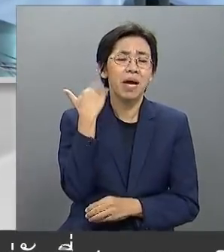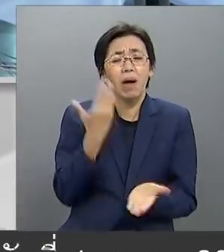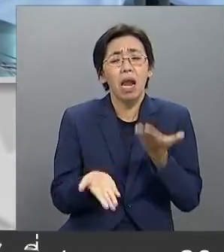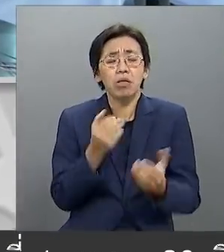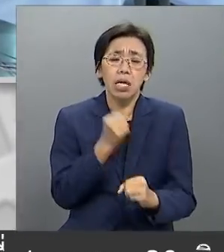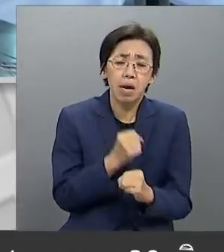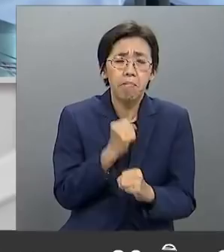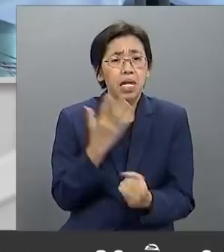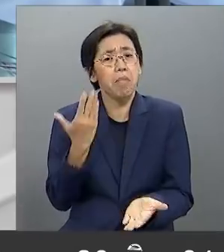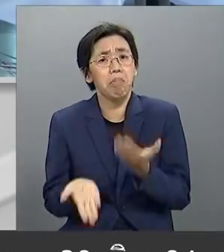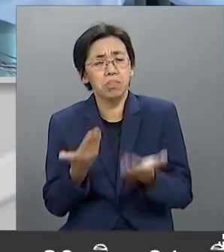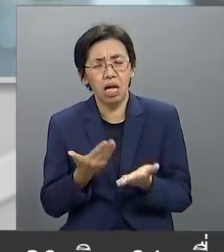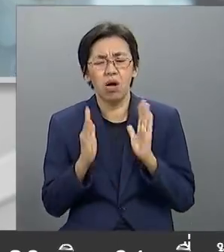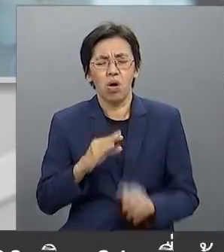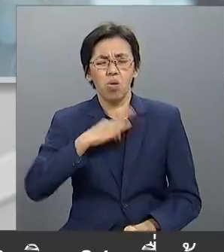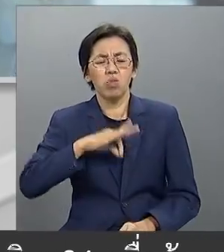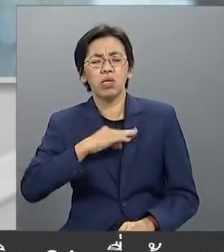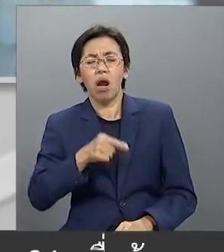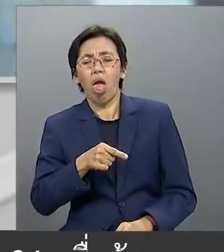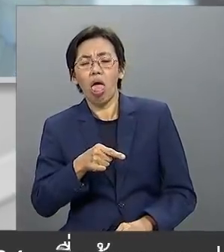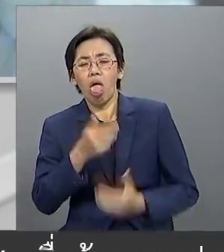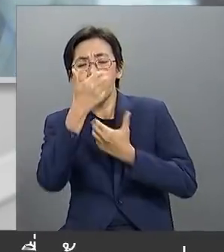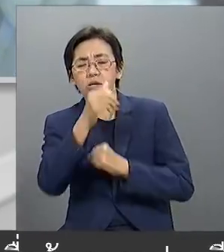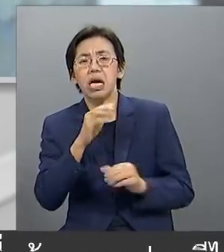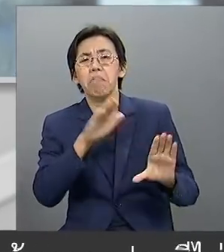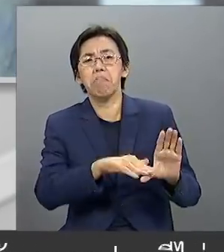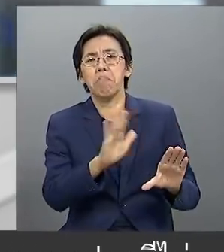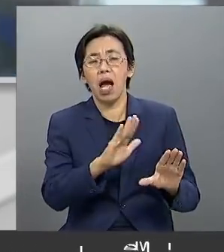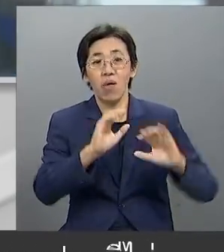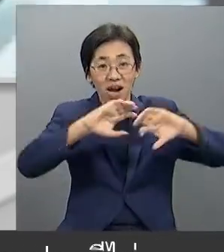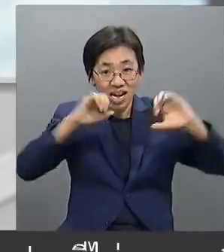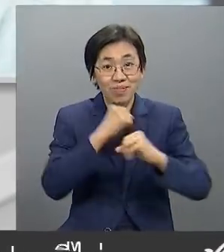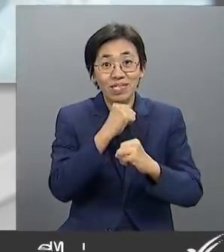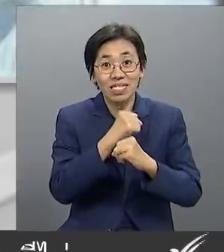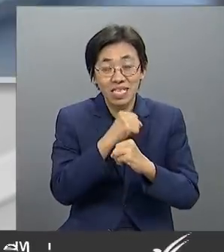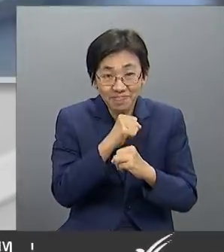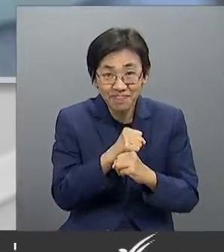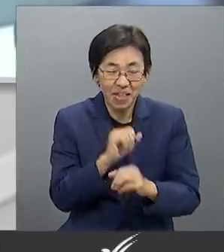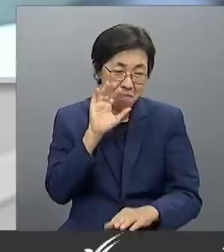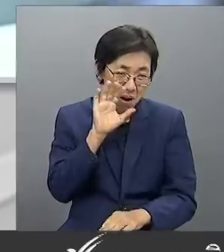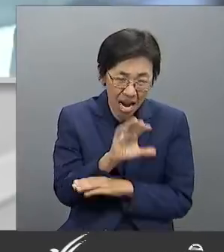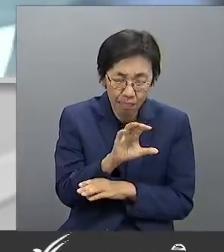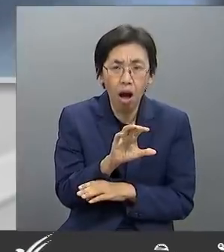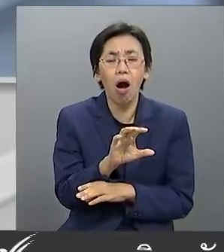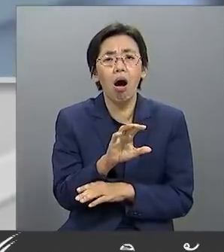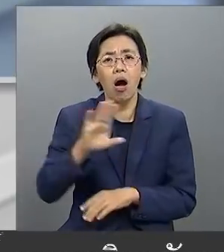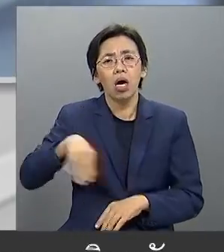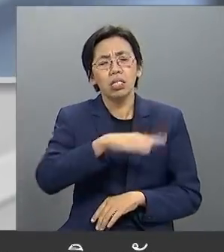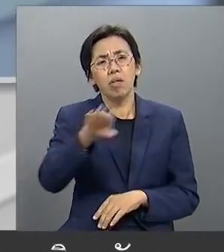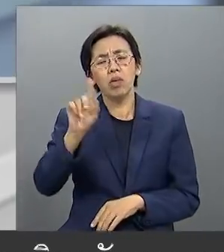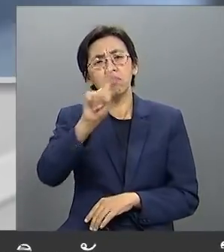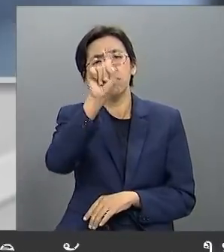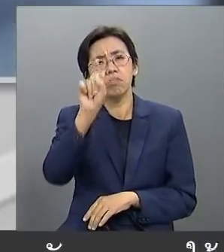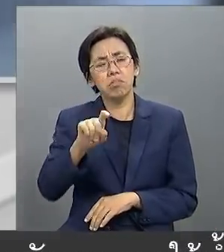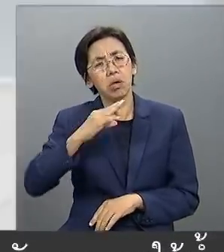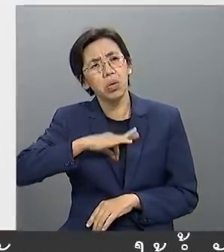หลายคนนะที่ไม่สนใจจะมาเข้าร่วมพอรัฐจะมาทำเป็นภาคบังคับเนี่ยก็เลยทำให้เกิดคำถามมากพอสมควรค่ะ